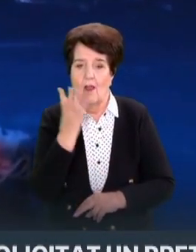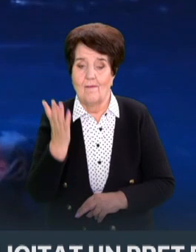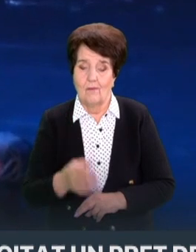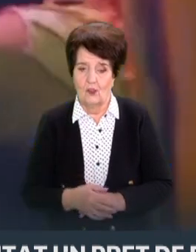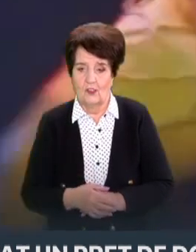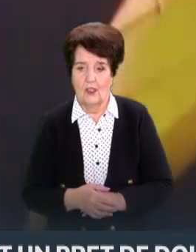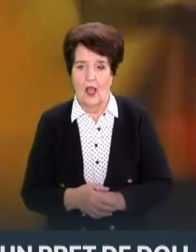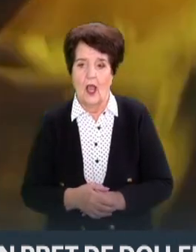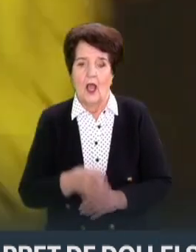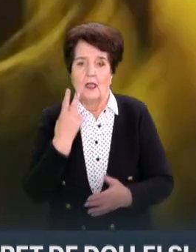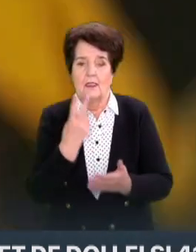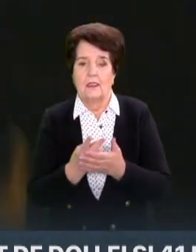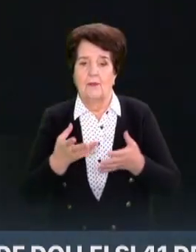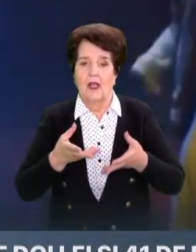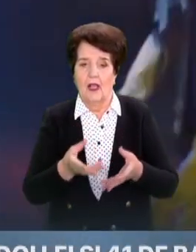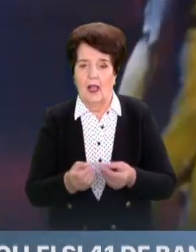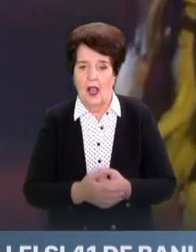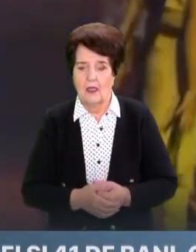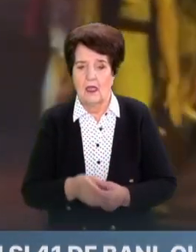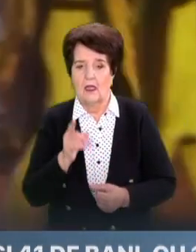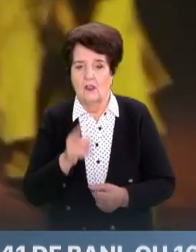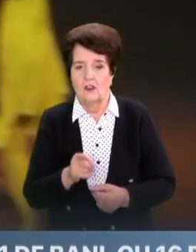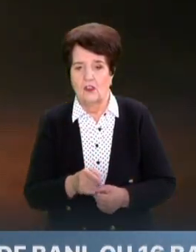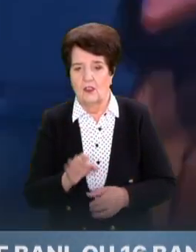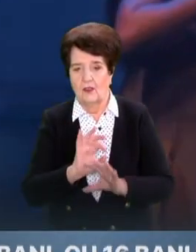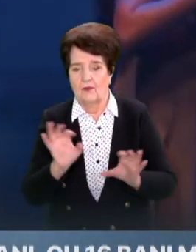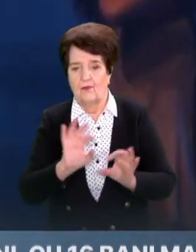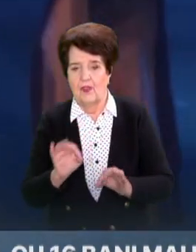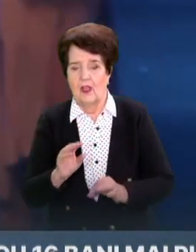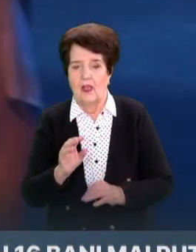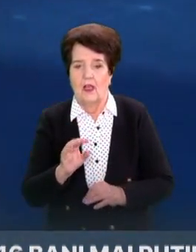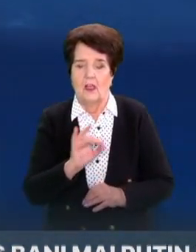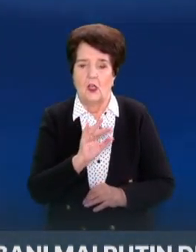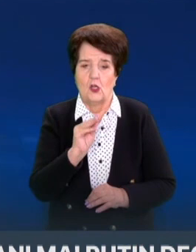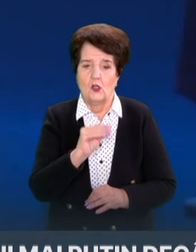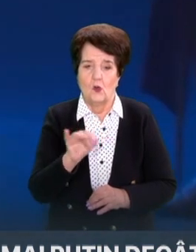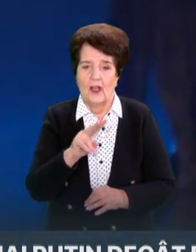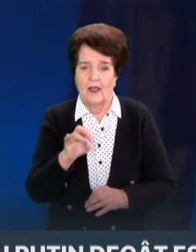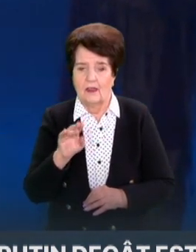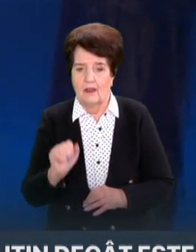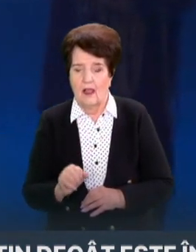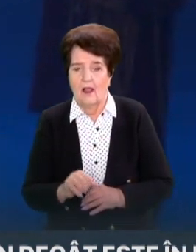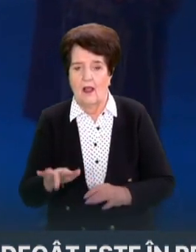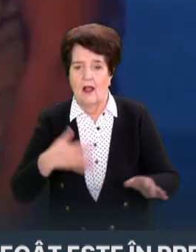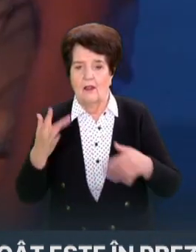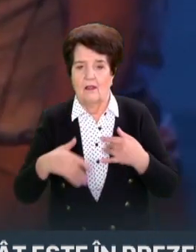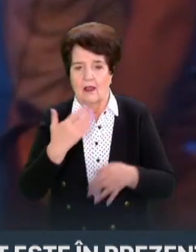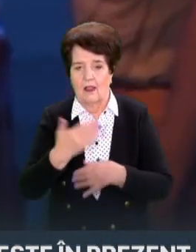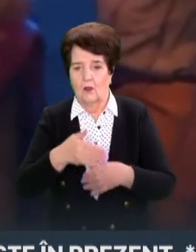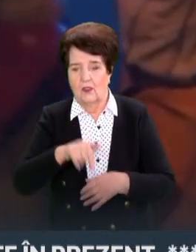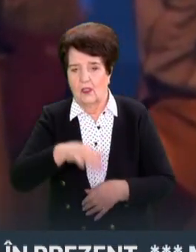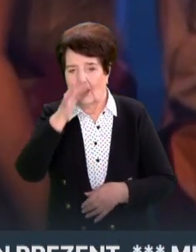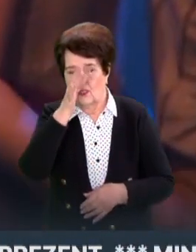Free Fest. Inspirată din celebra piesă shakespeariană Romeo și Julieta, această producție a teatrului Made din Chișinău a